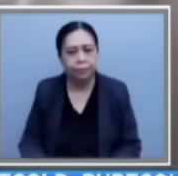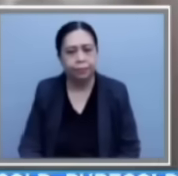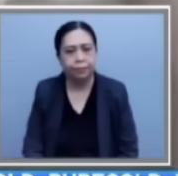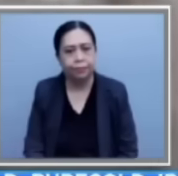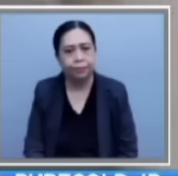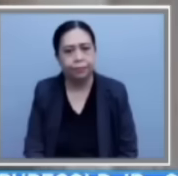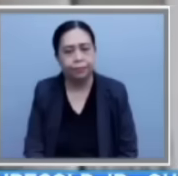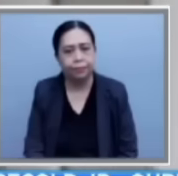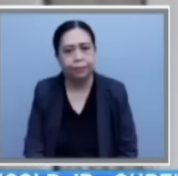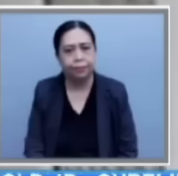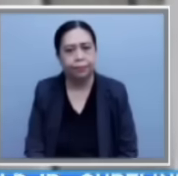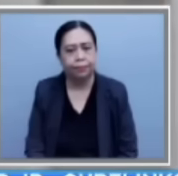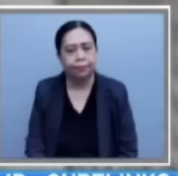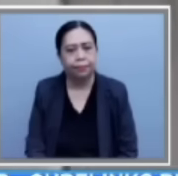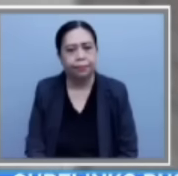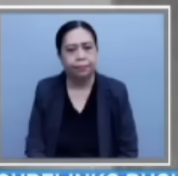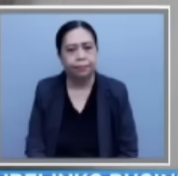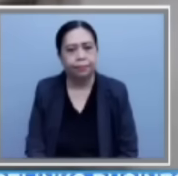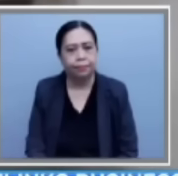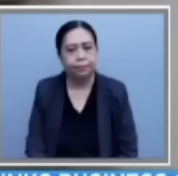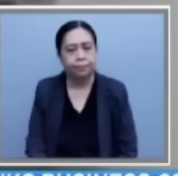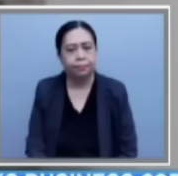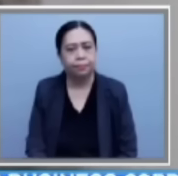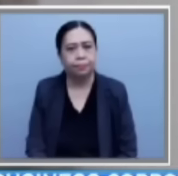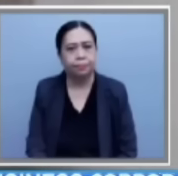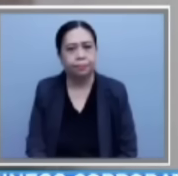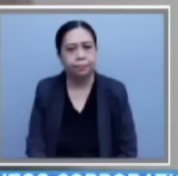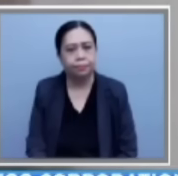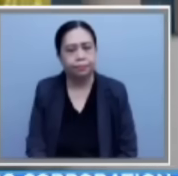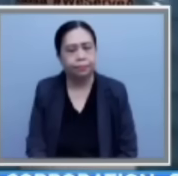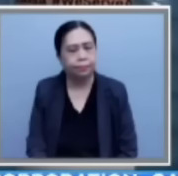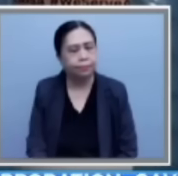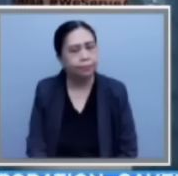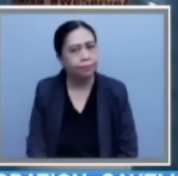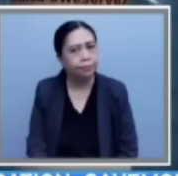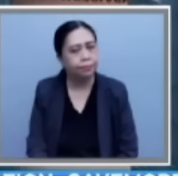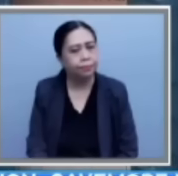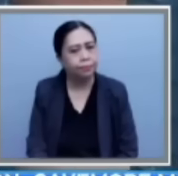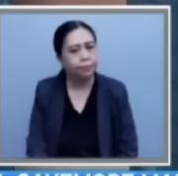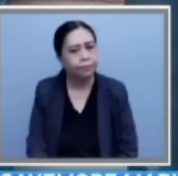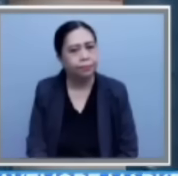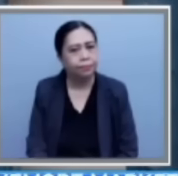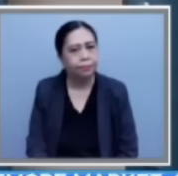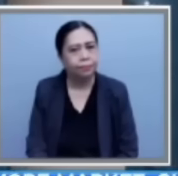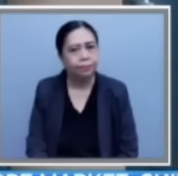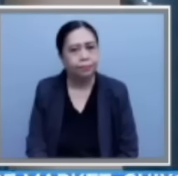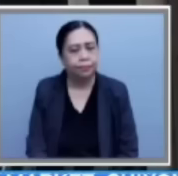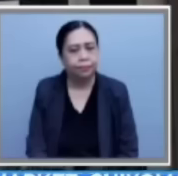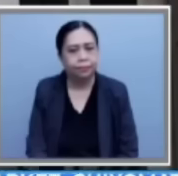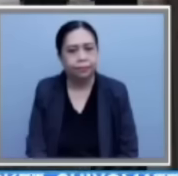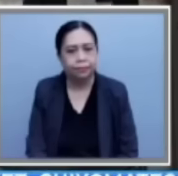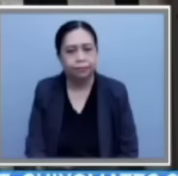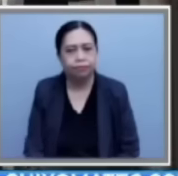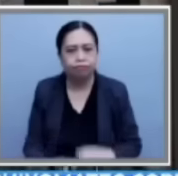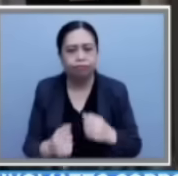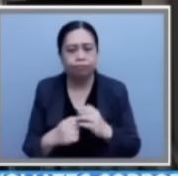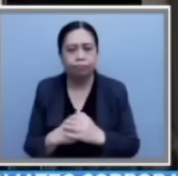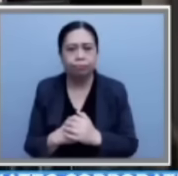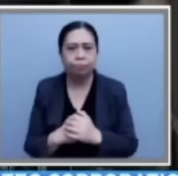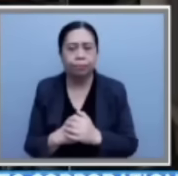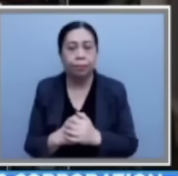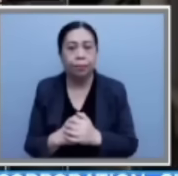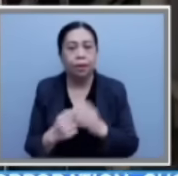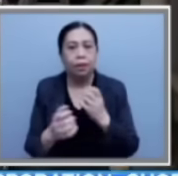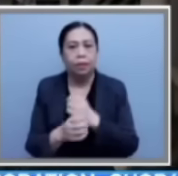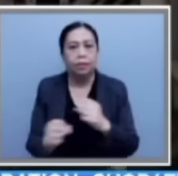niya Ba't inaresto natakbuhan po nako kami Carp nasagip naman ng tatlong